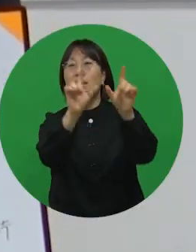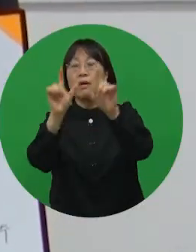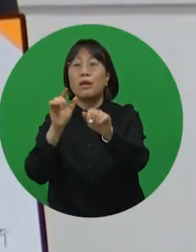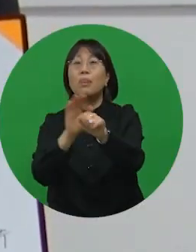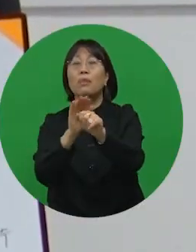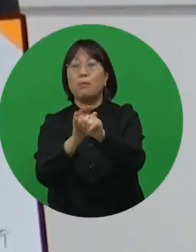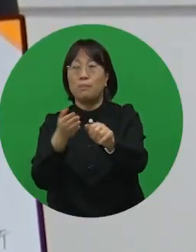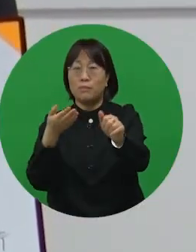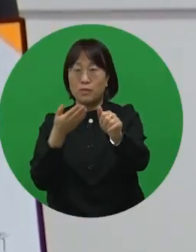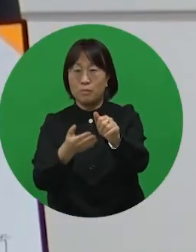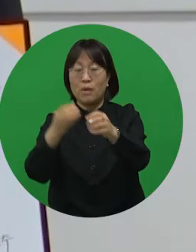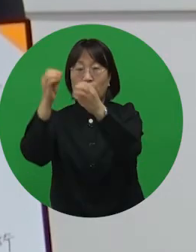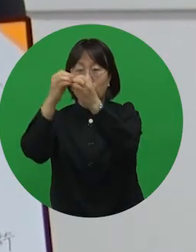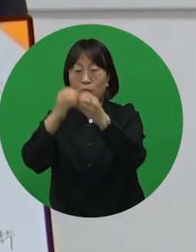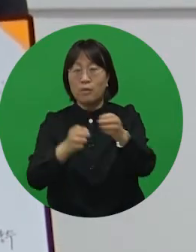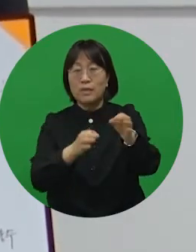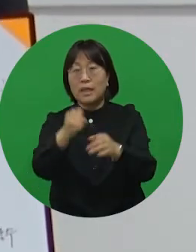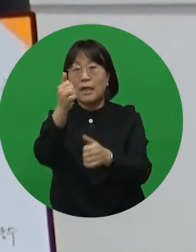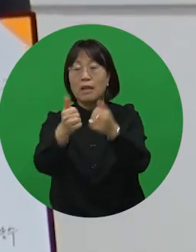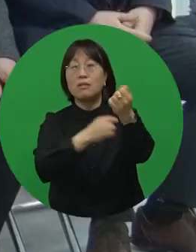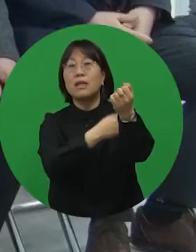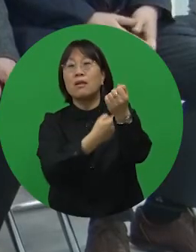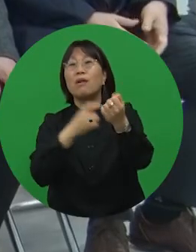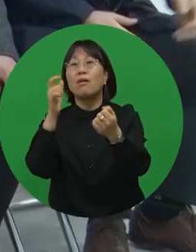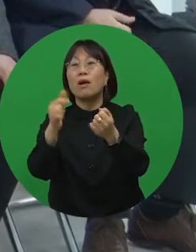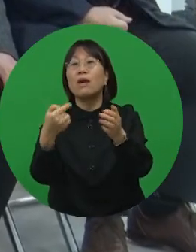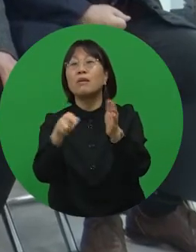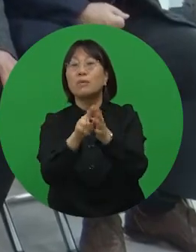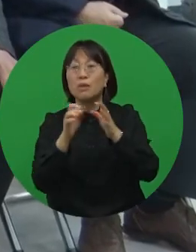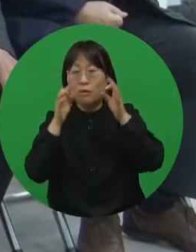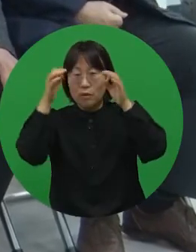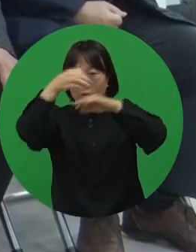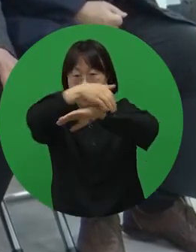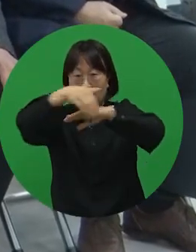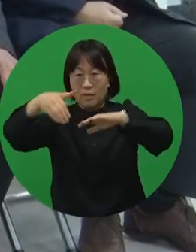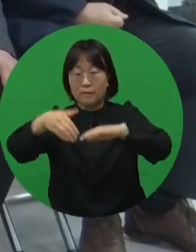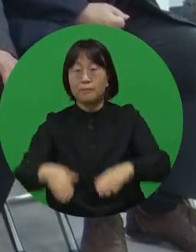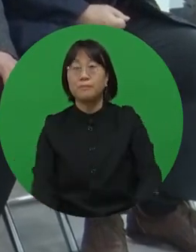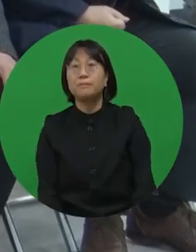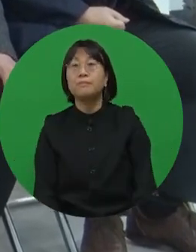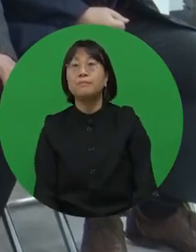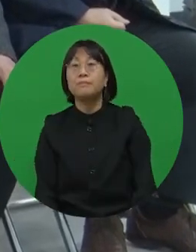편리한 생활에 도움을 전하며 전통시장 경쟁력 강화에도 힘쓸 계획입니다.